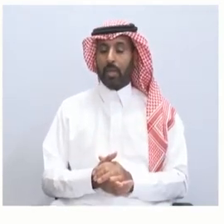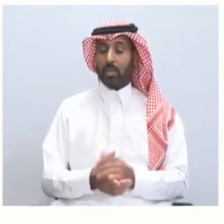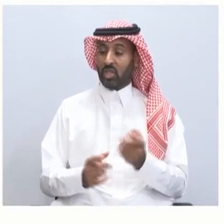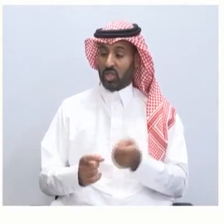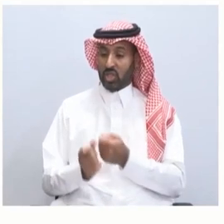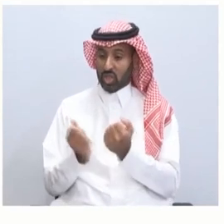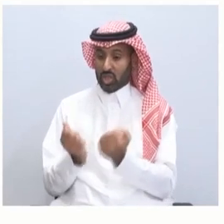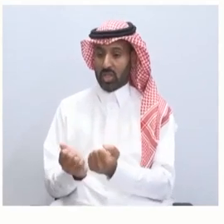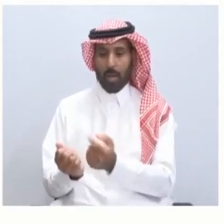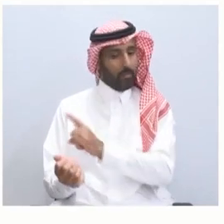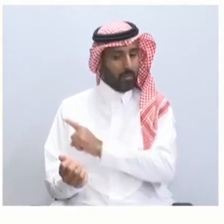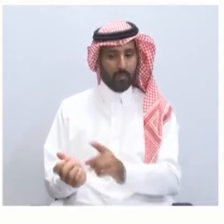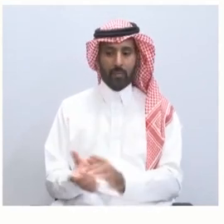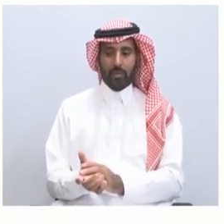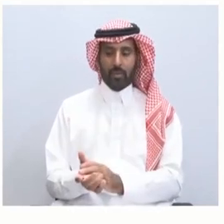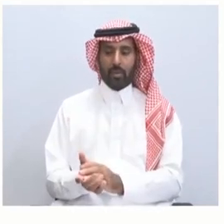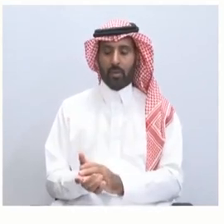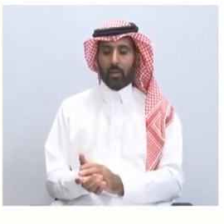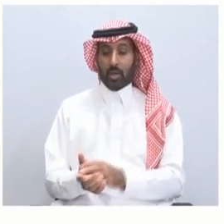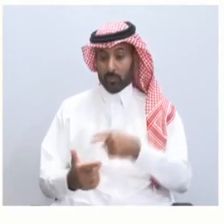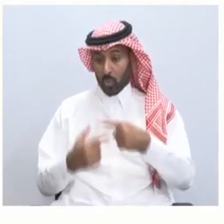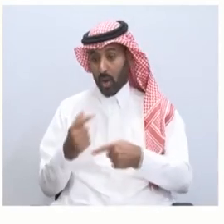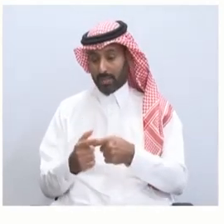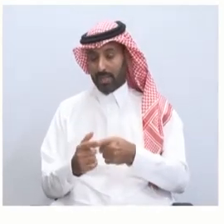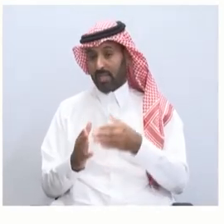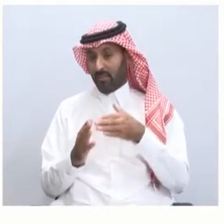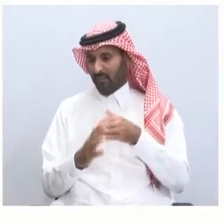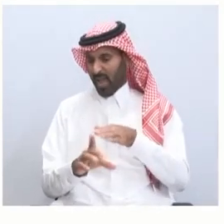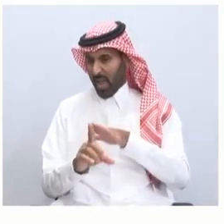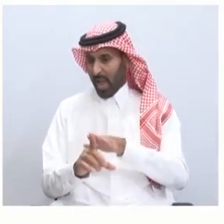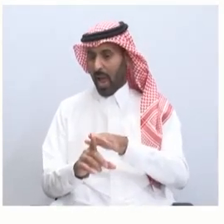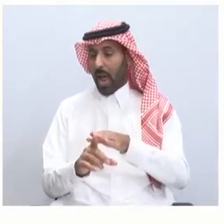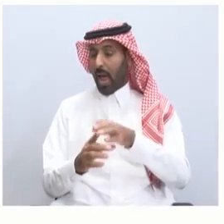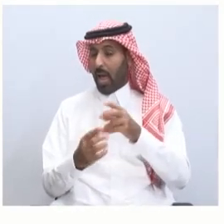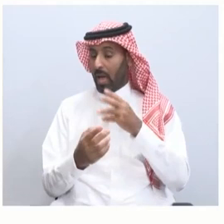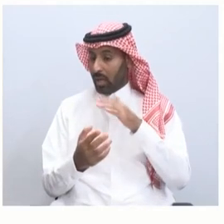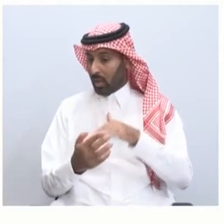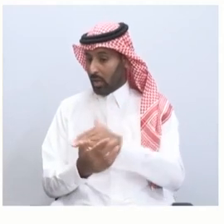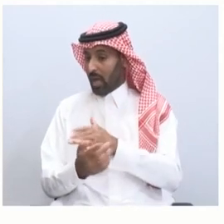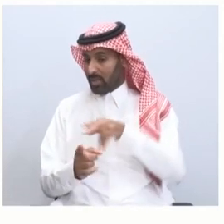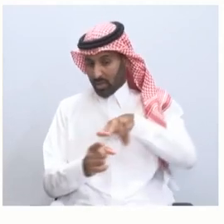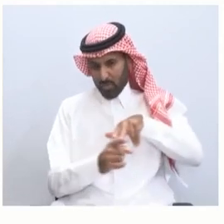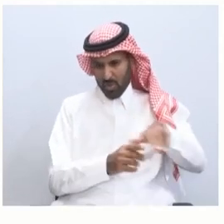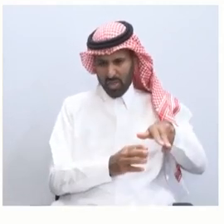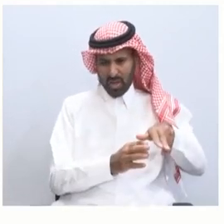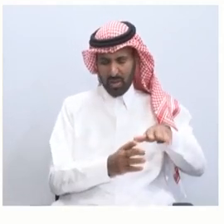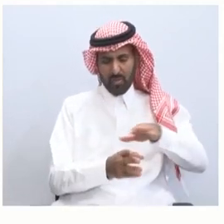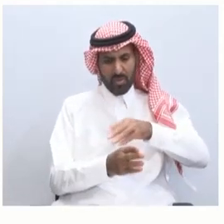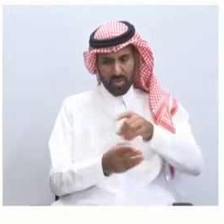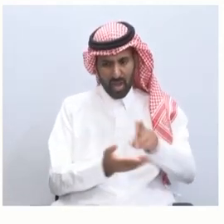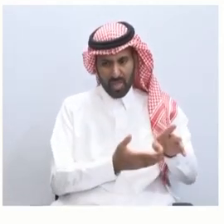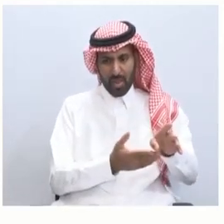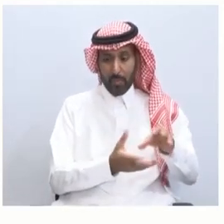الاستسلام وراى مواصله الدفاع عن البلاد واخراج المعتدي من